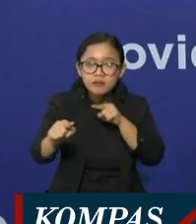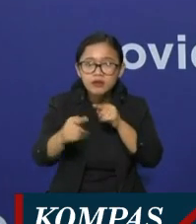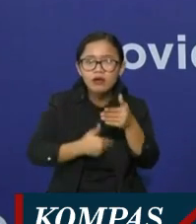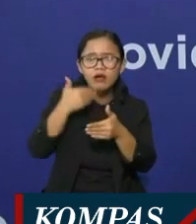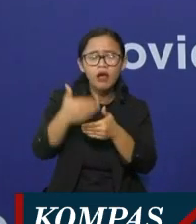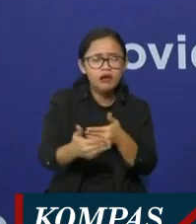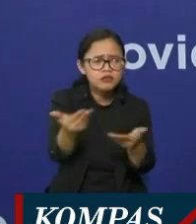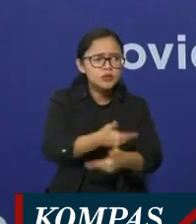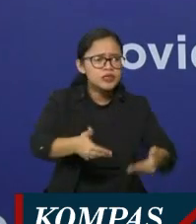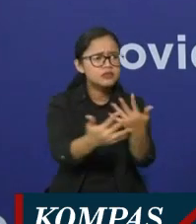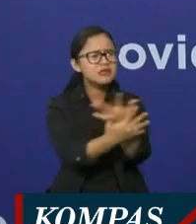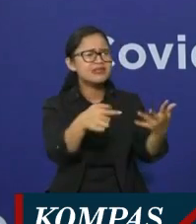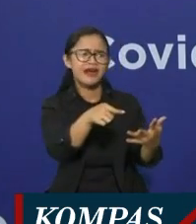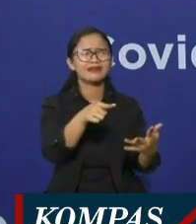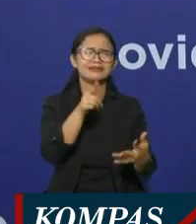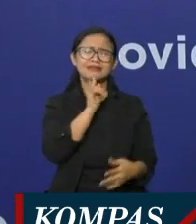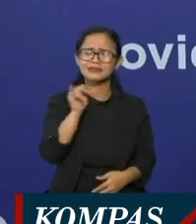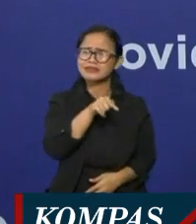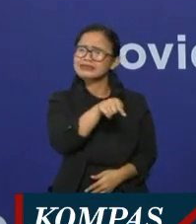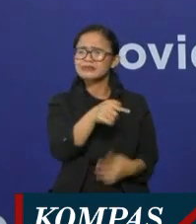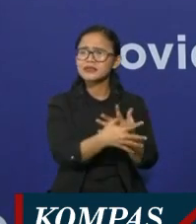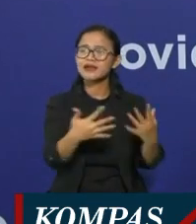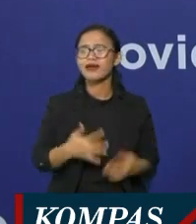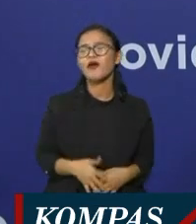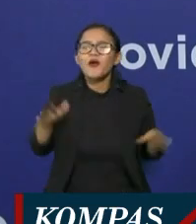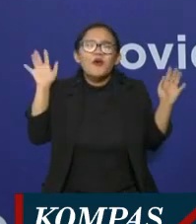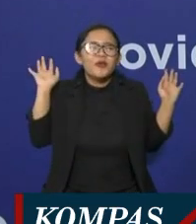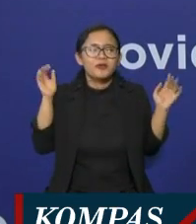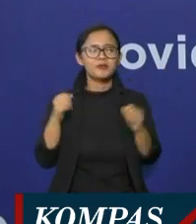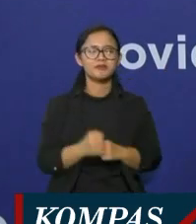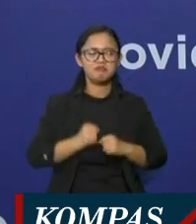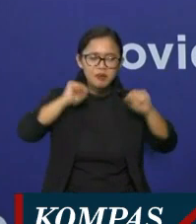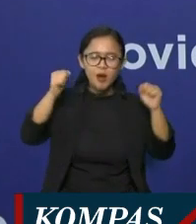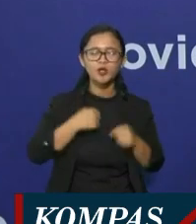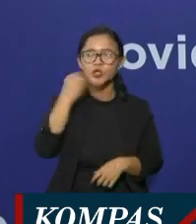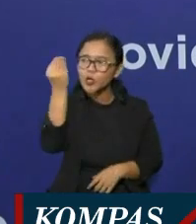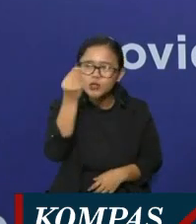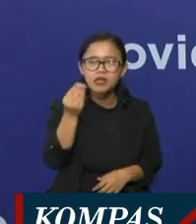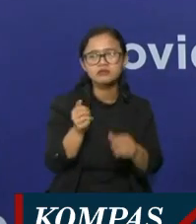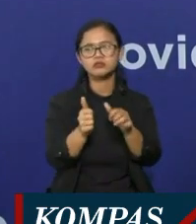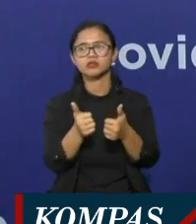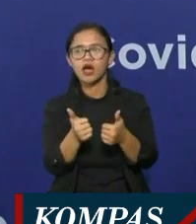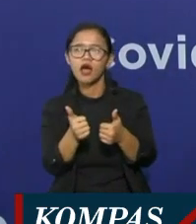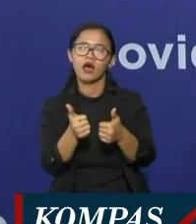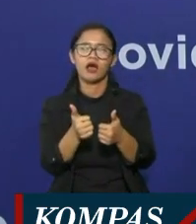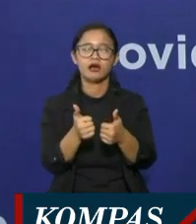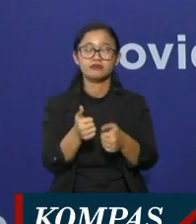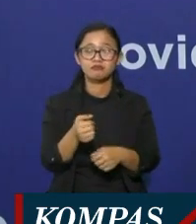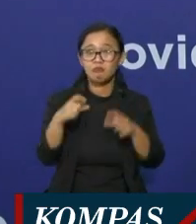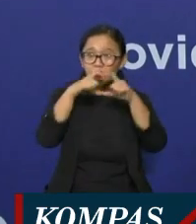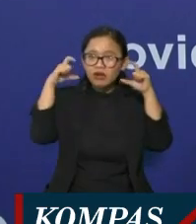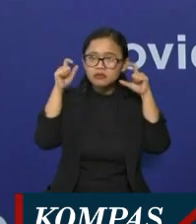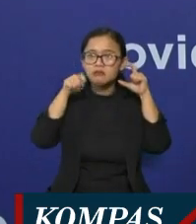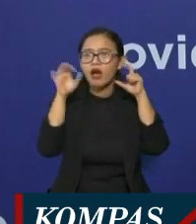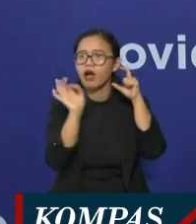kayaknya mereka merasa lebih leluasa gitu untuk pergi kesana kemari ada yang pergi tanpa